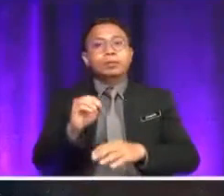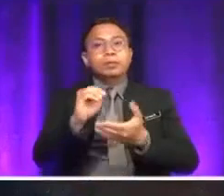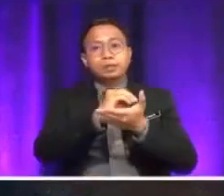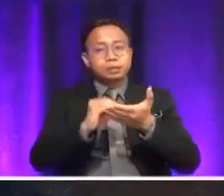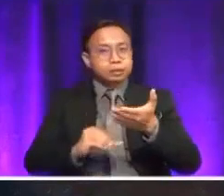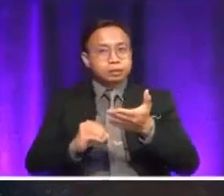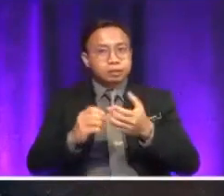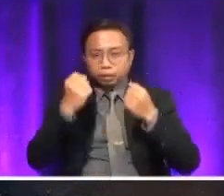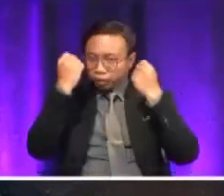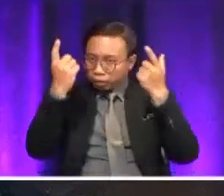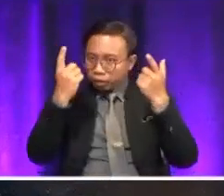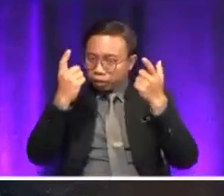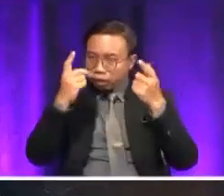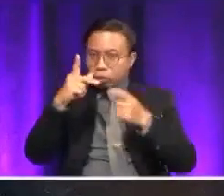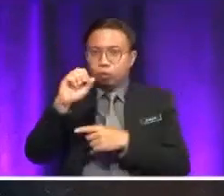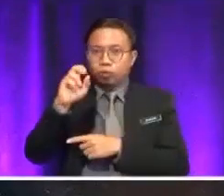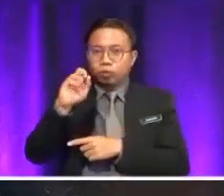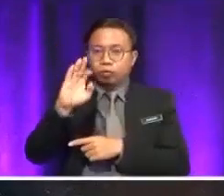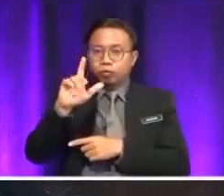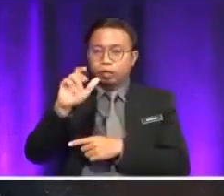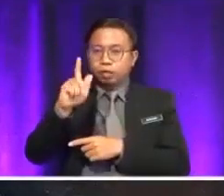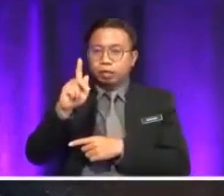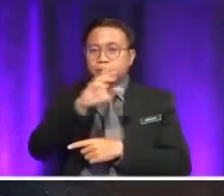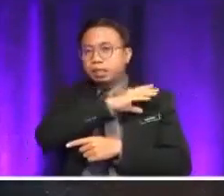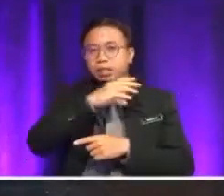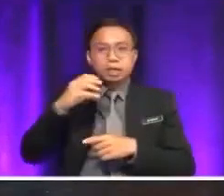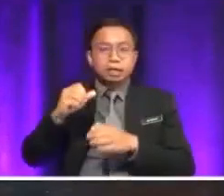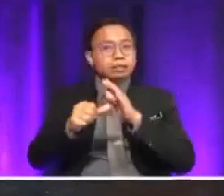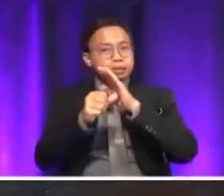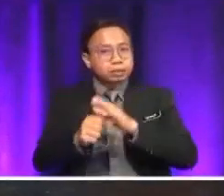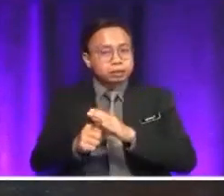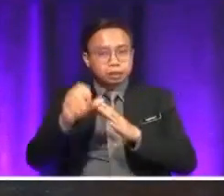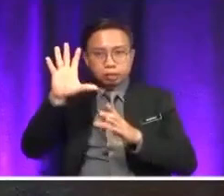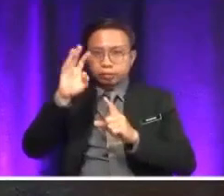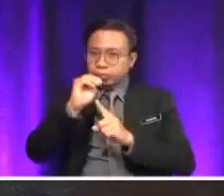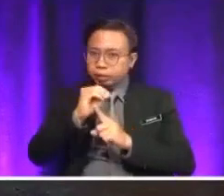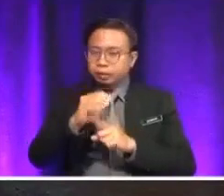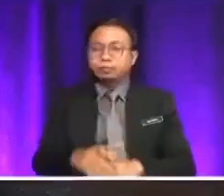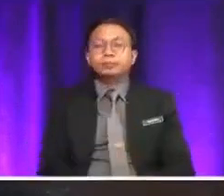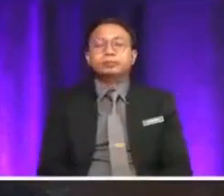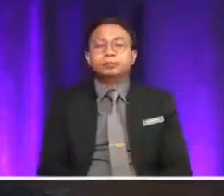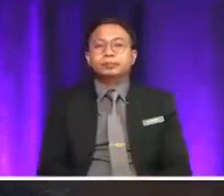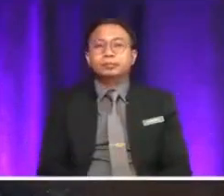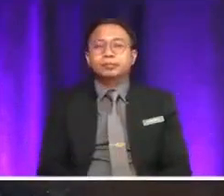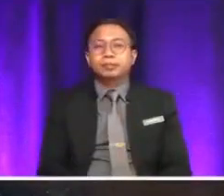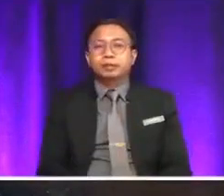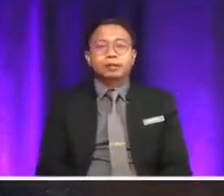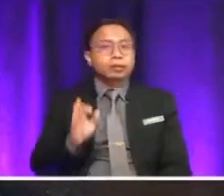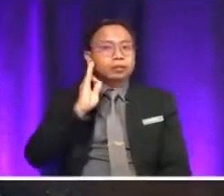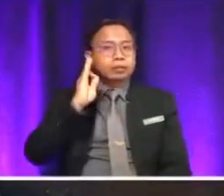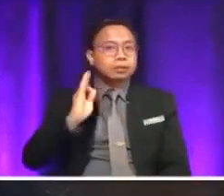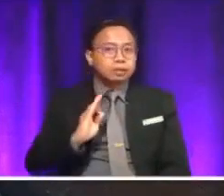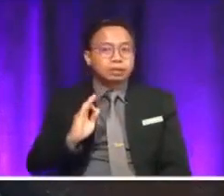mengenai konflik dan juga stres. Okey, tulis sekarang. Ya, tadi 5 markah untuk ni juga, betul cikgu? Fazila.